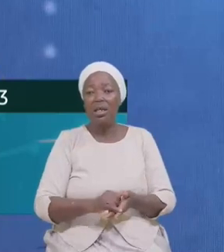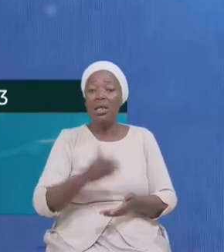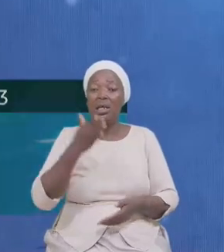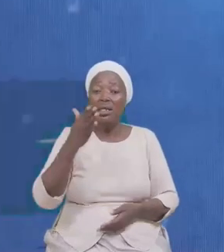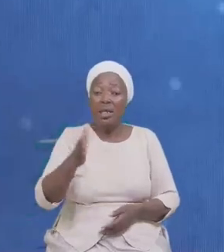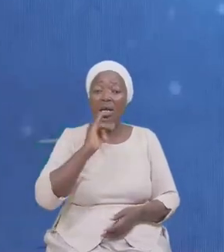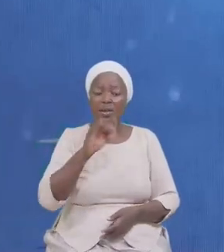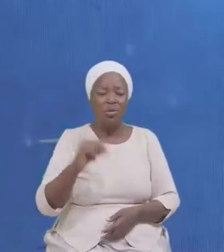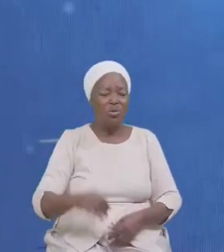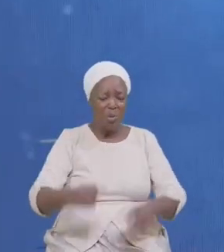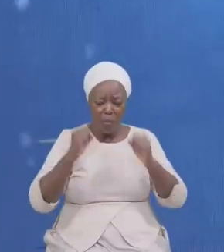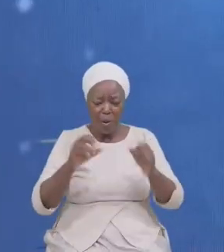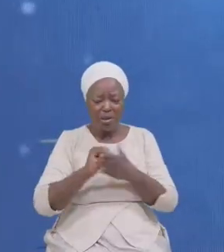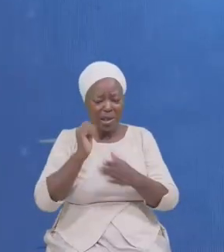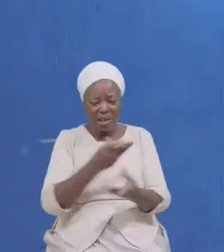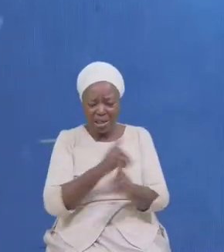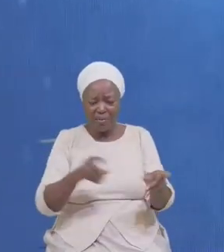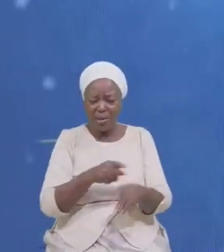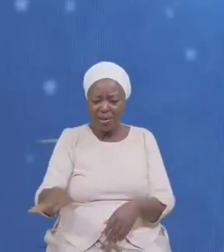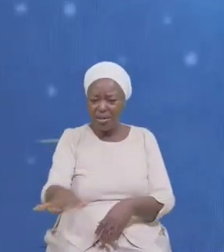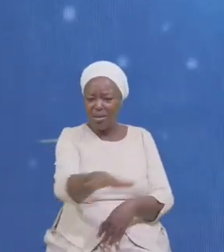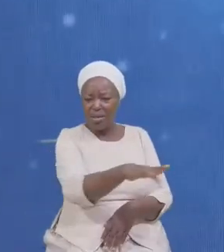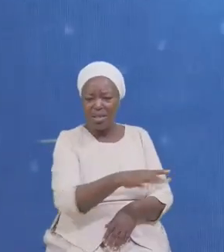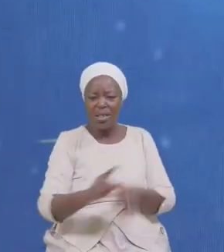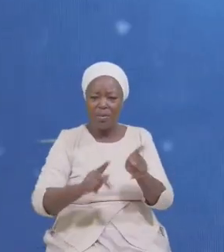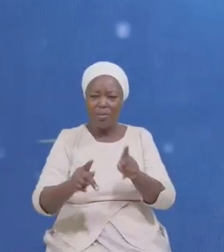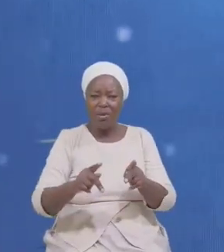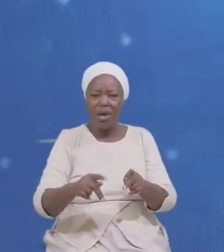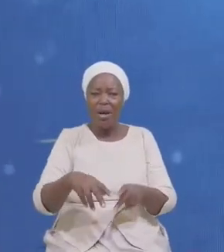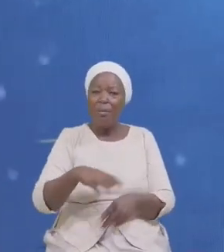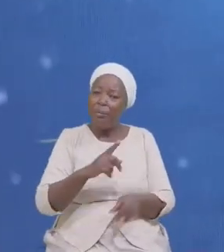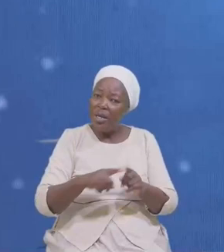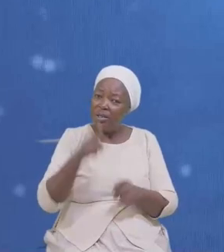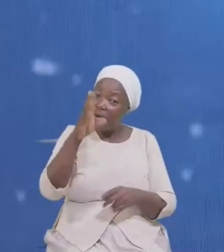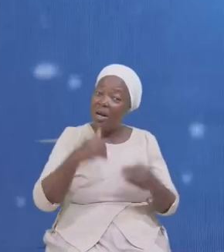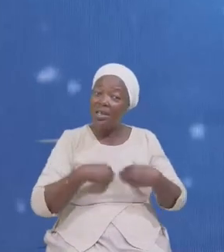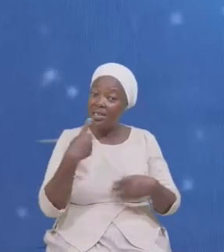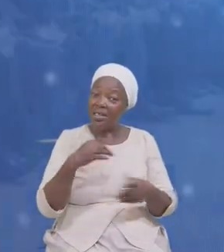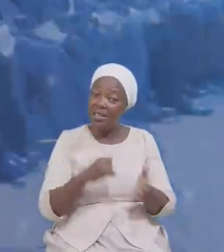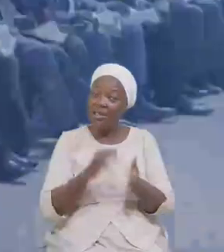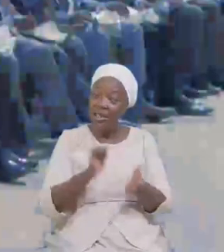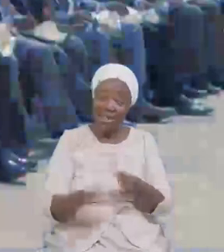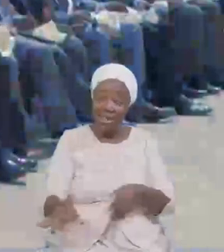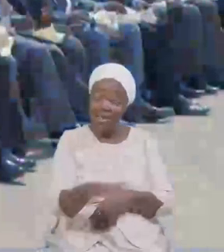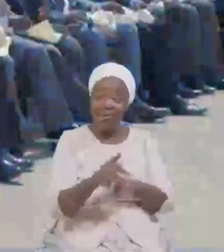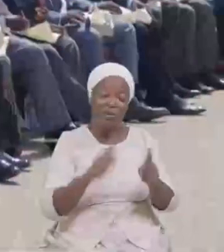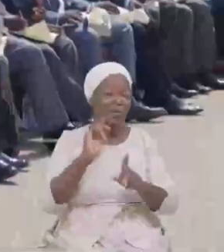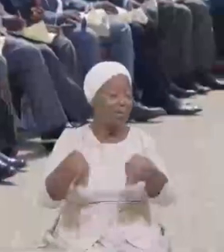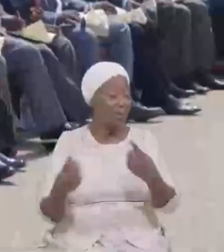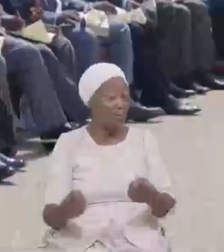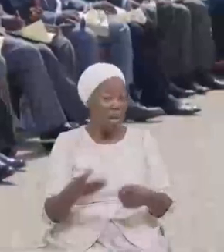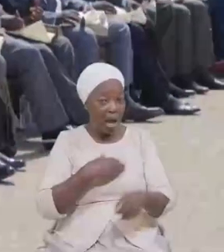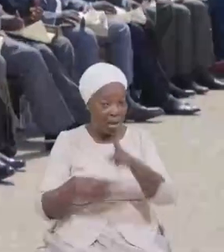puissance qui peut délivrer ces gens-là. Mais Dieu avait déjà dit, ce peuple-là va partir. Et toi,